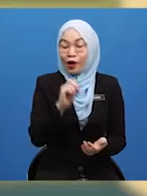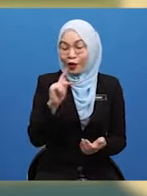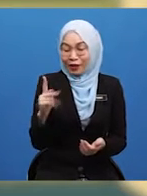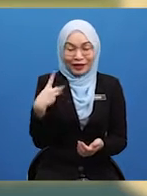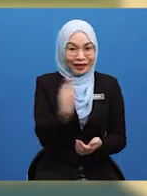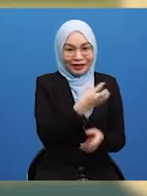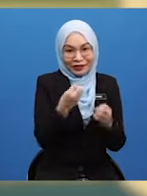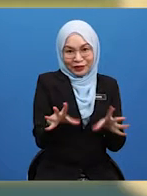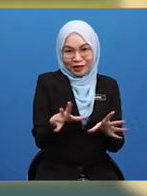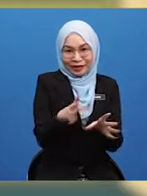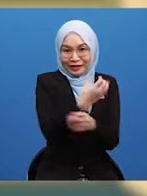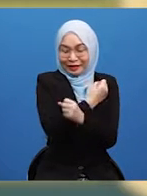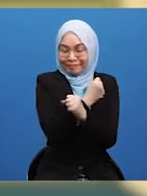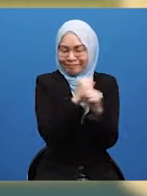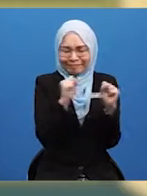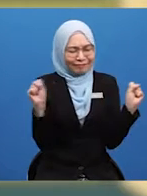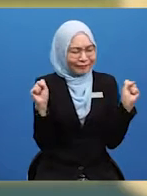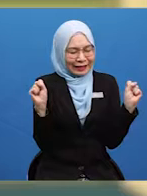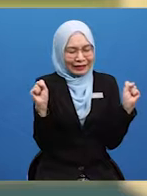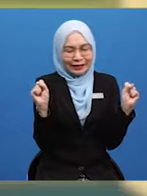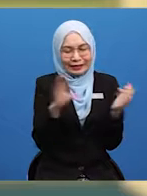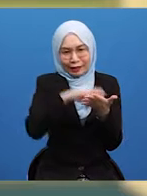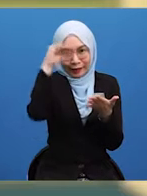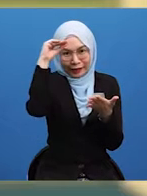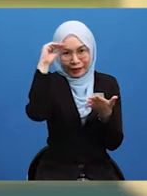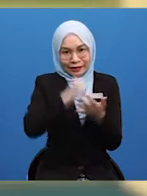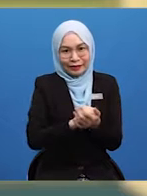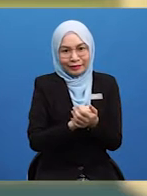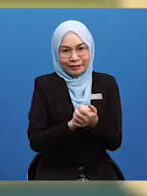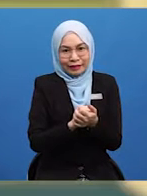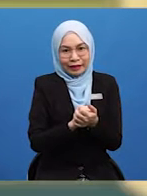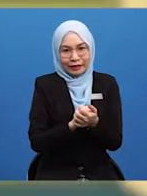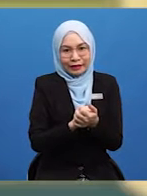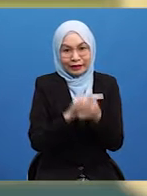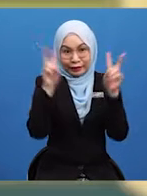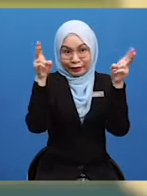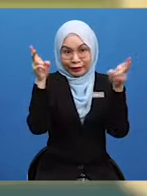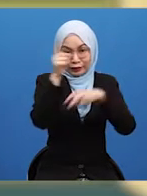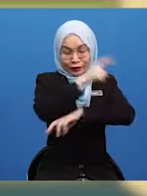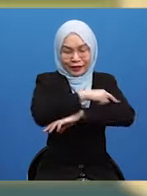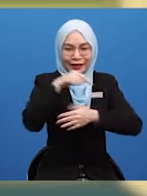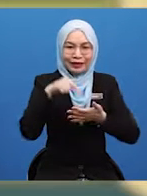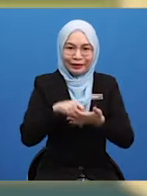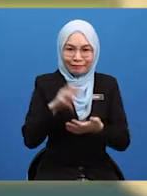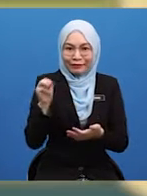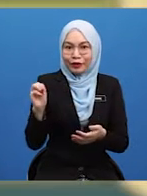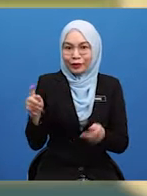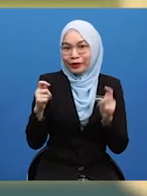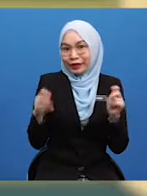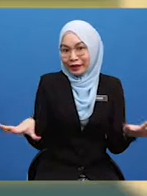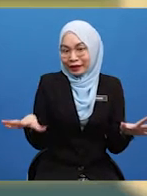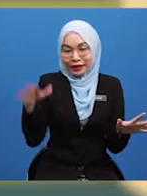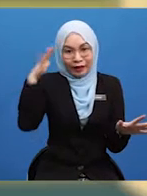pun selesai mempelajari tajuk pertempatan di Malaysia. Murid-murid telah pun